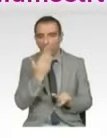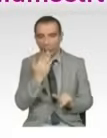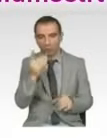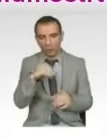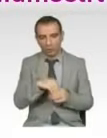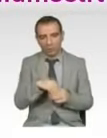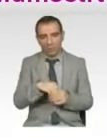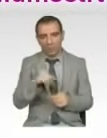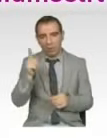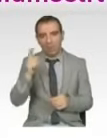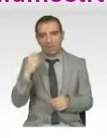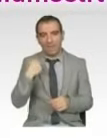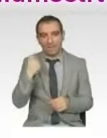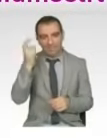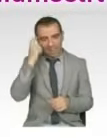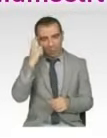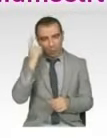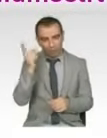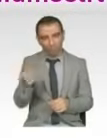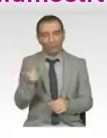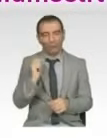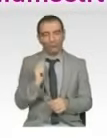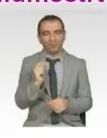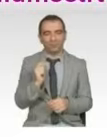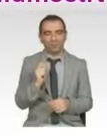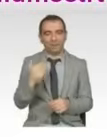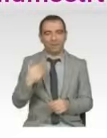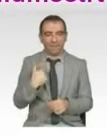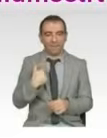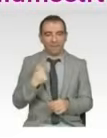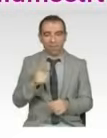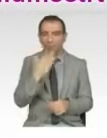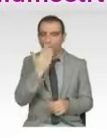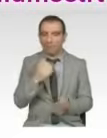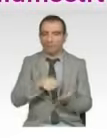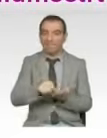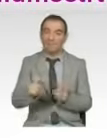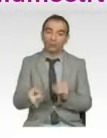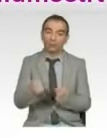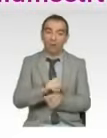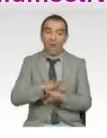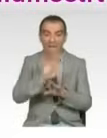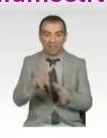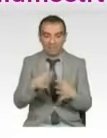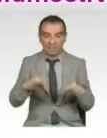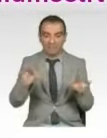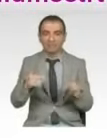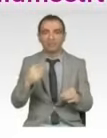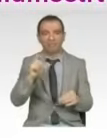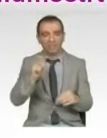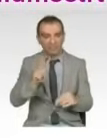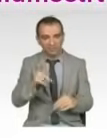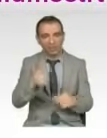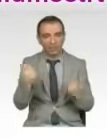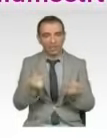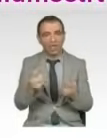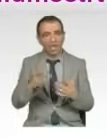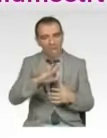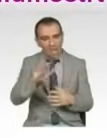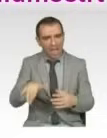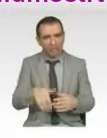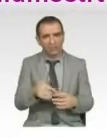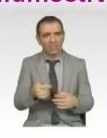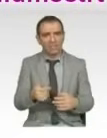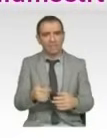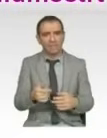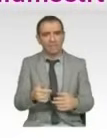için oradan tanıştım. Ben zaten okulu bitirdikten sonra her şeyi hazırladım, CV'mi hazırladım, işlerimi, hani her şey